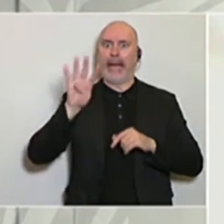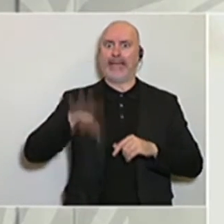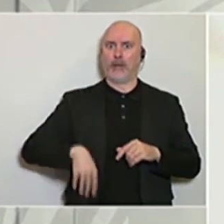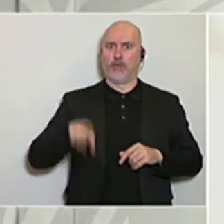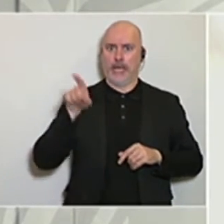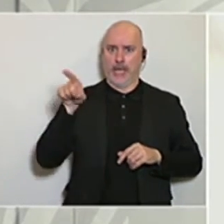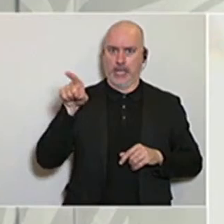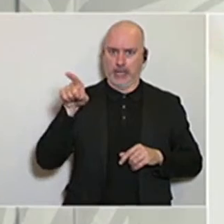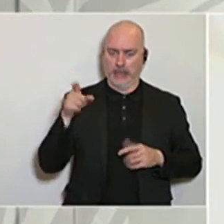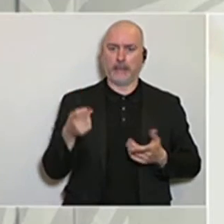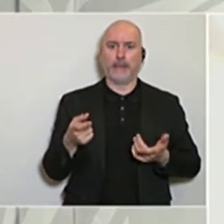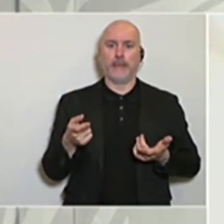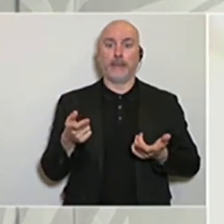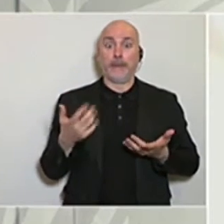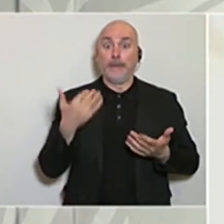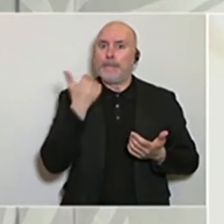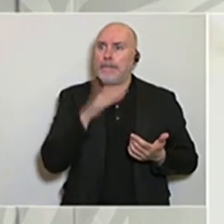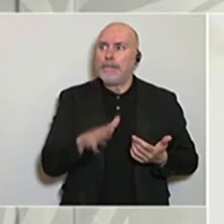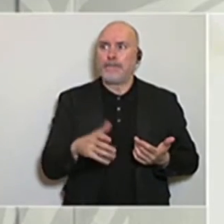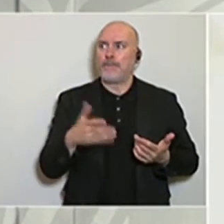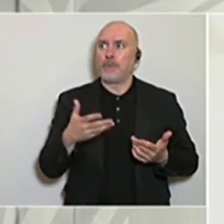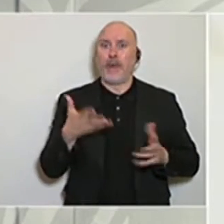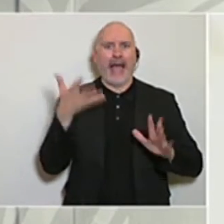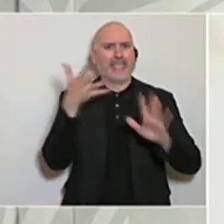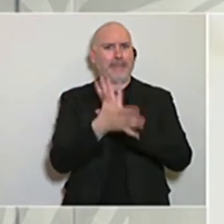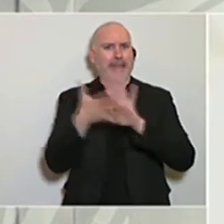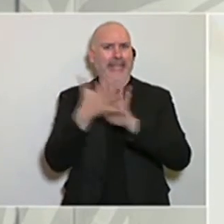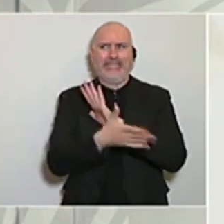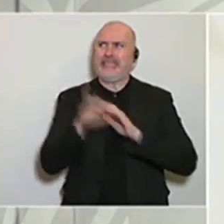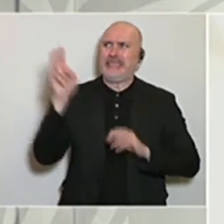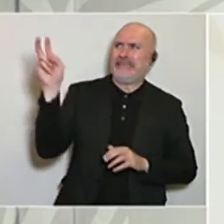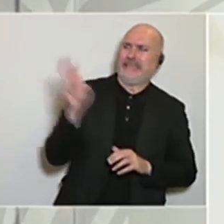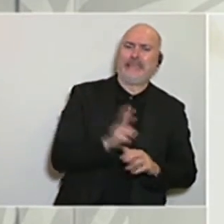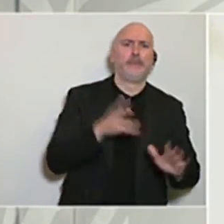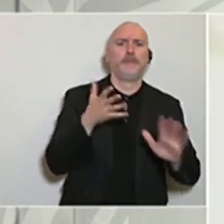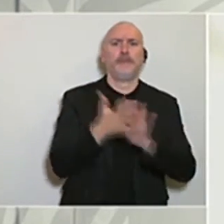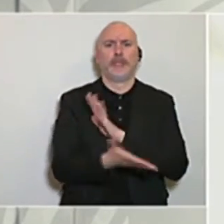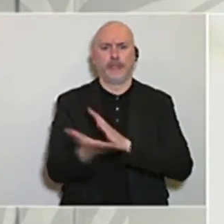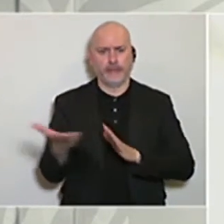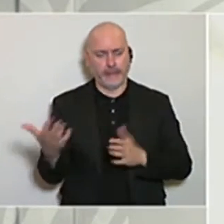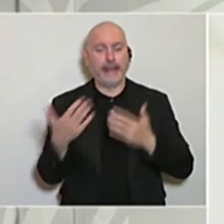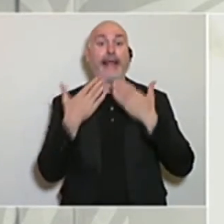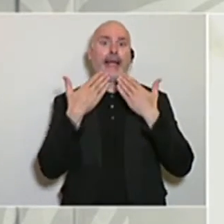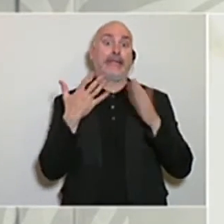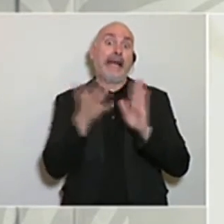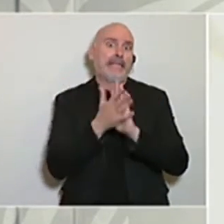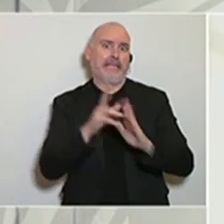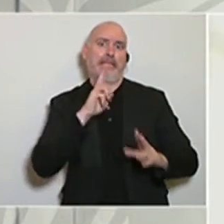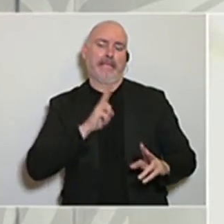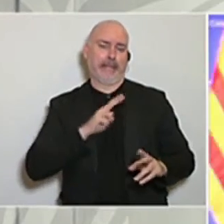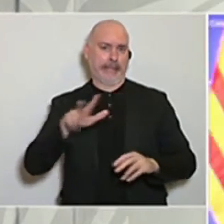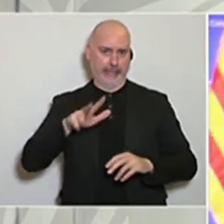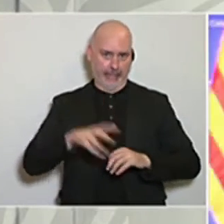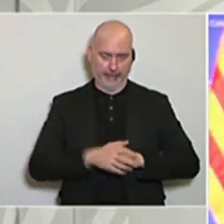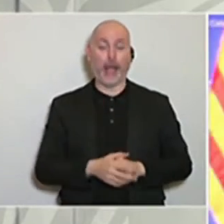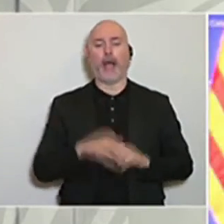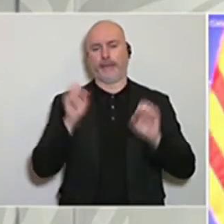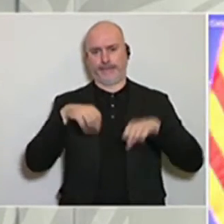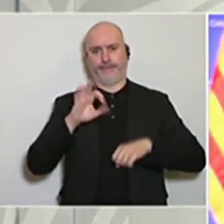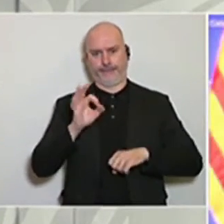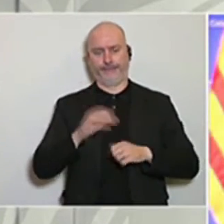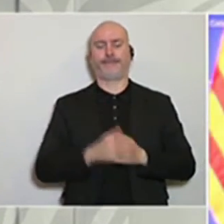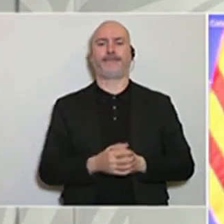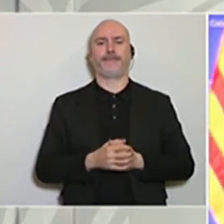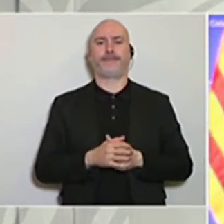Catalunya. No sé quina explicació donen del que està passant amb les xifres. Merci, per respondre en castellà. D'acord. Bien,